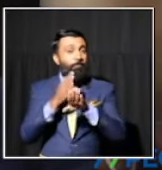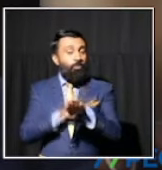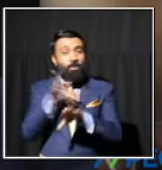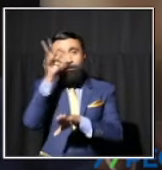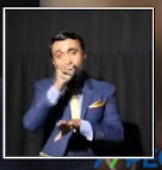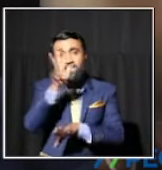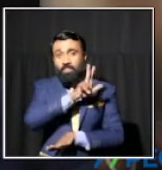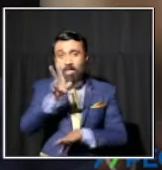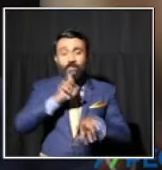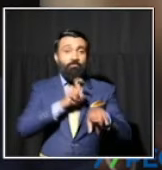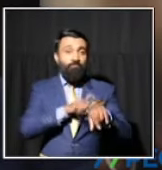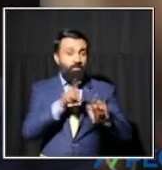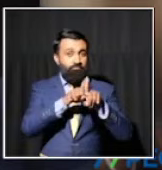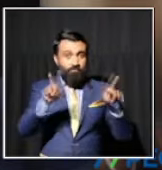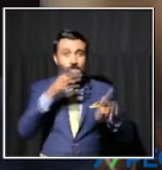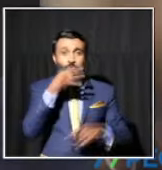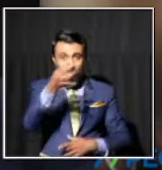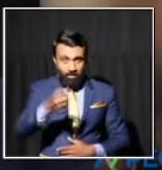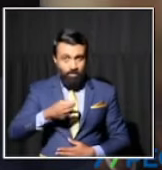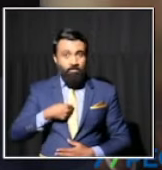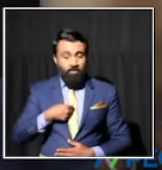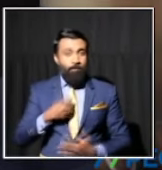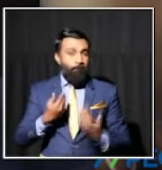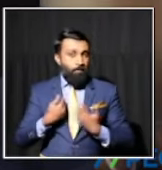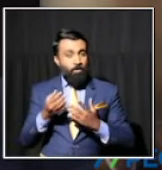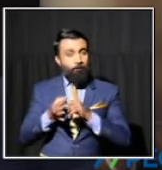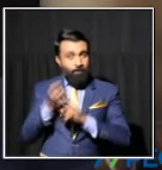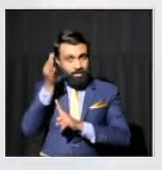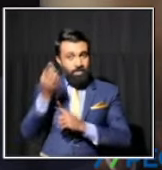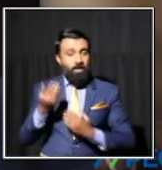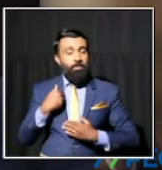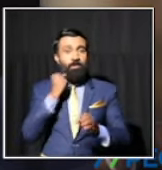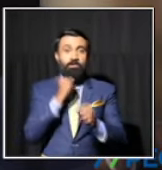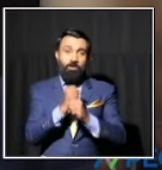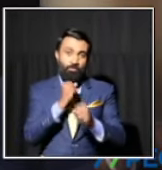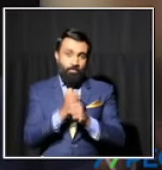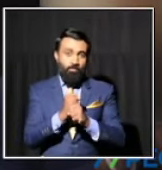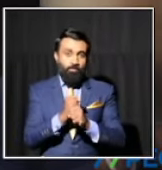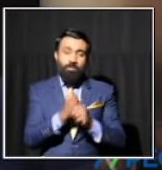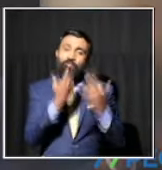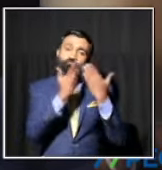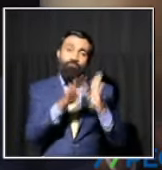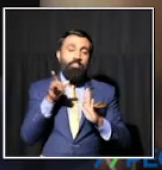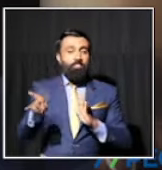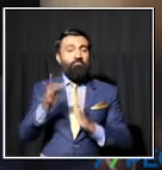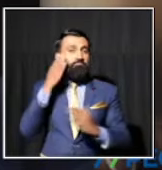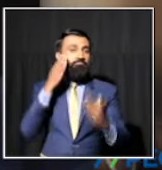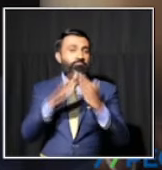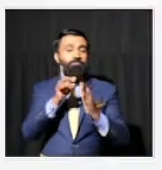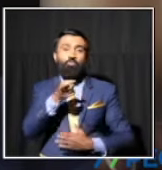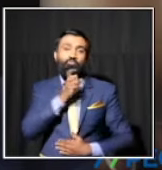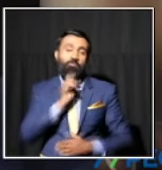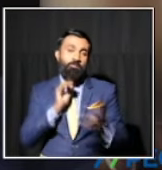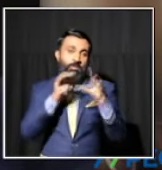18ක කාලය තුල යම් චෝදනාවක් තියෙනවා නම් මට හෝ ජනාධිපතිරට හෝ අපේ ආණ්ඩුවට එළියේ එතුමාට ඕනනම් ඒ පිළිබඳව නඩු කටයුතු වලට යන්න